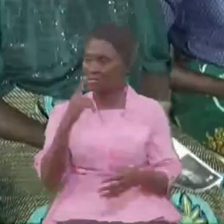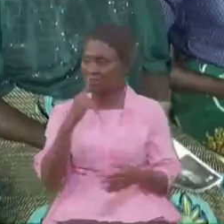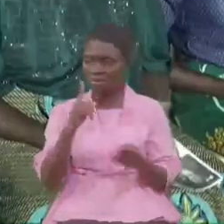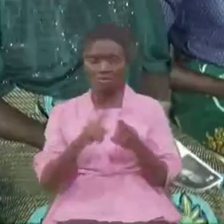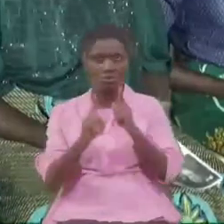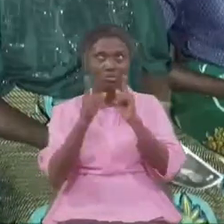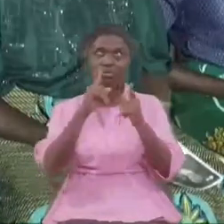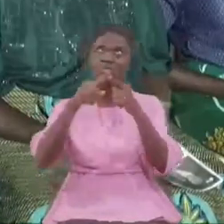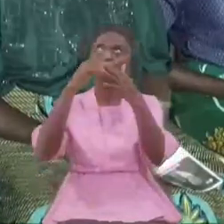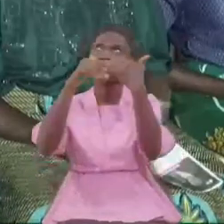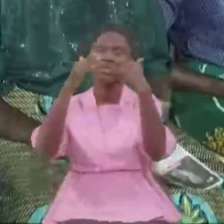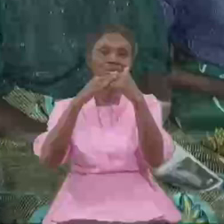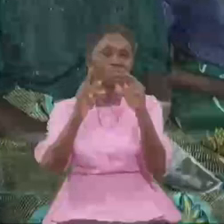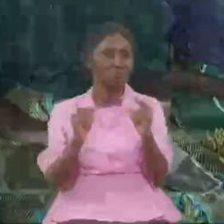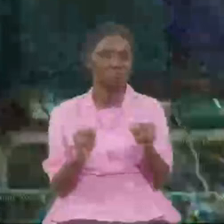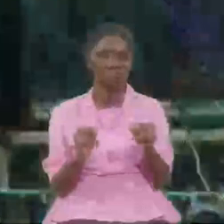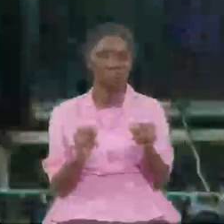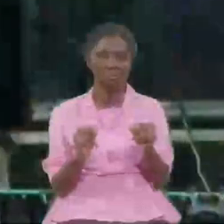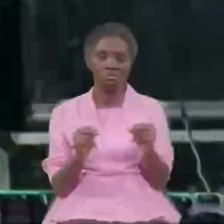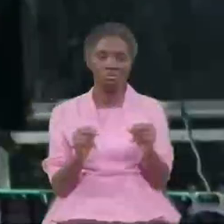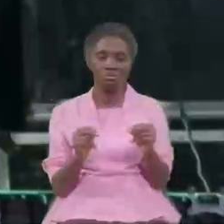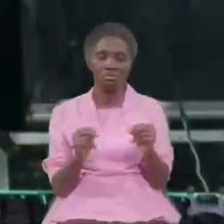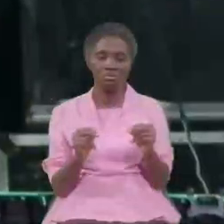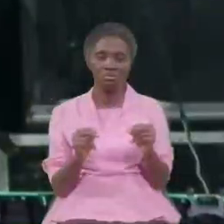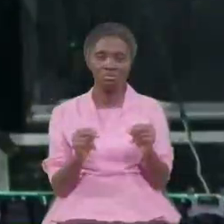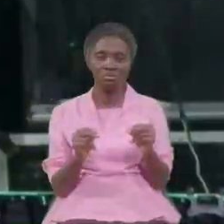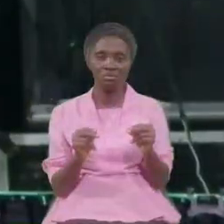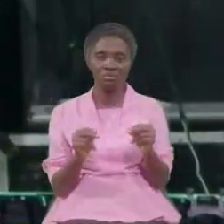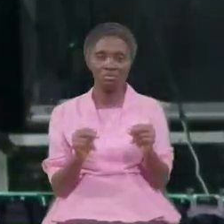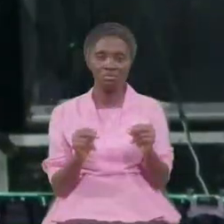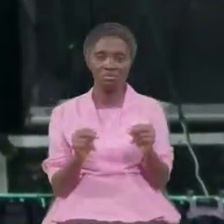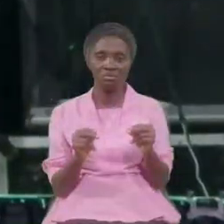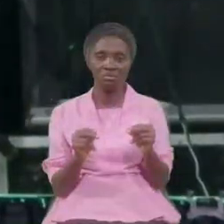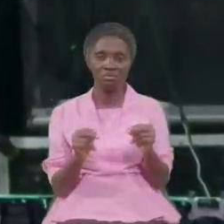Je n'ai pas de bouche pour m'exprimer au ciel.